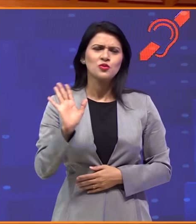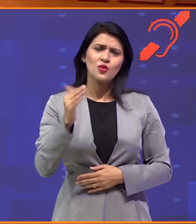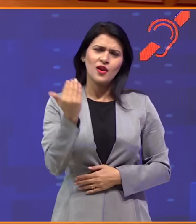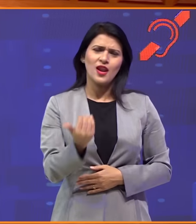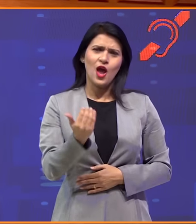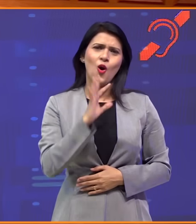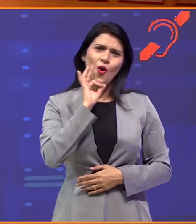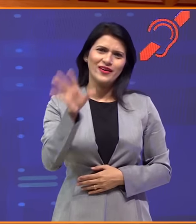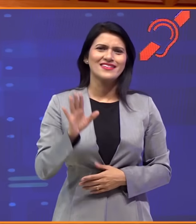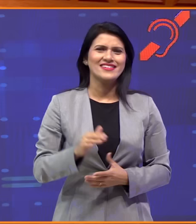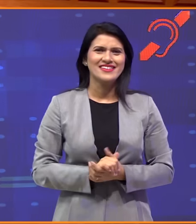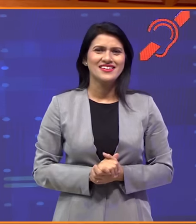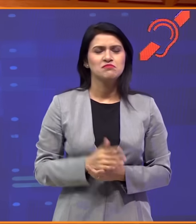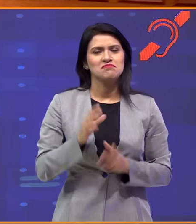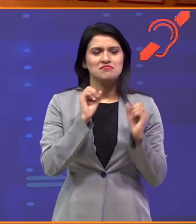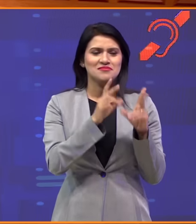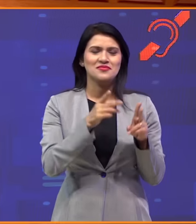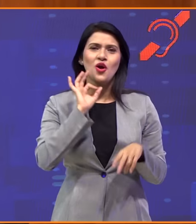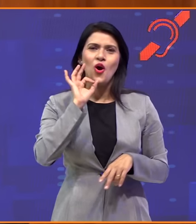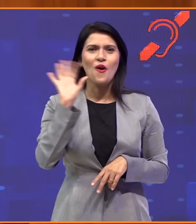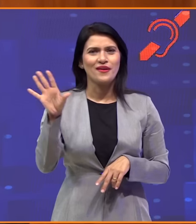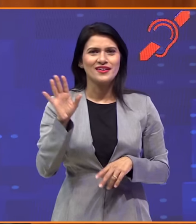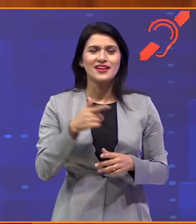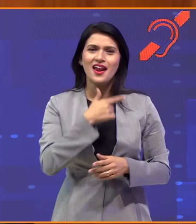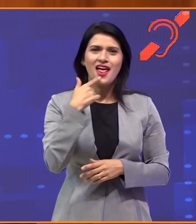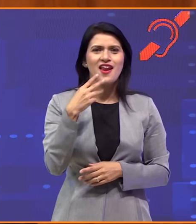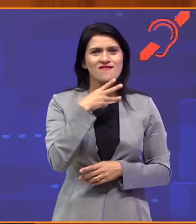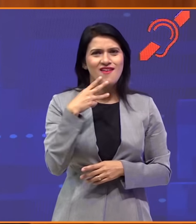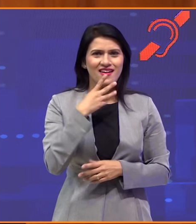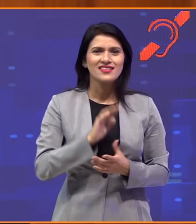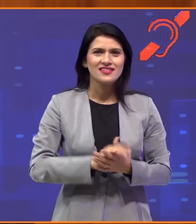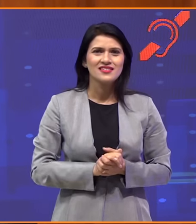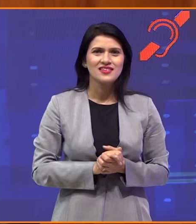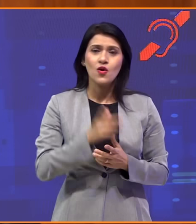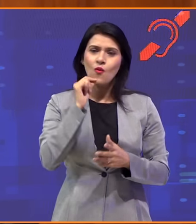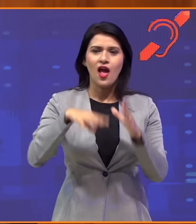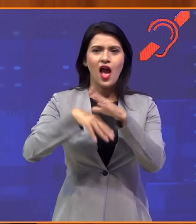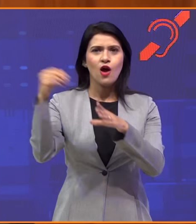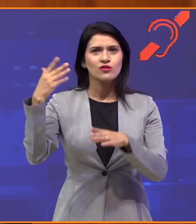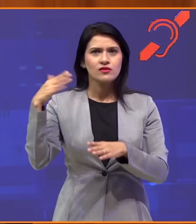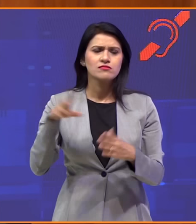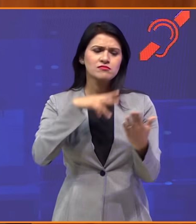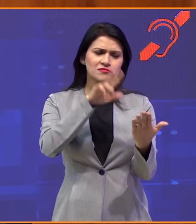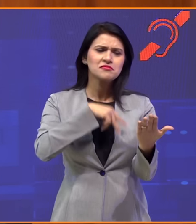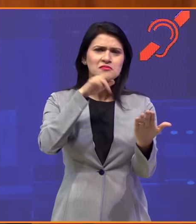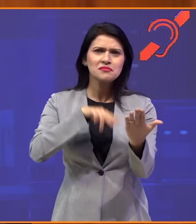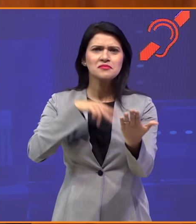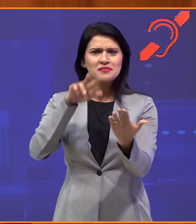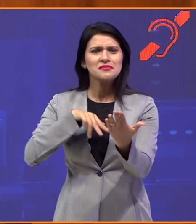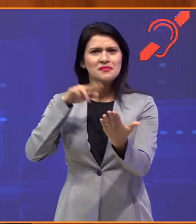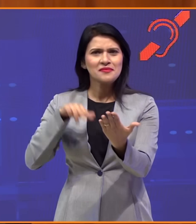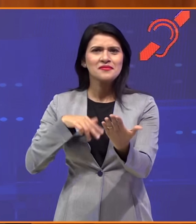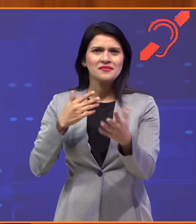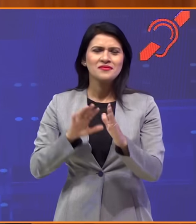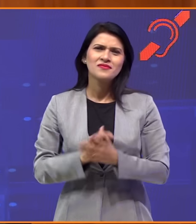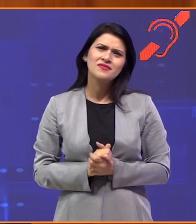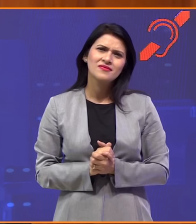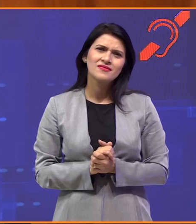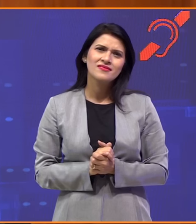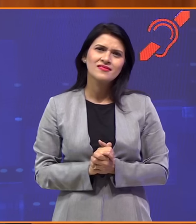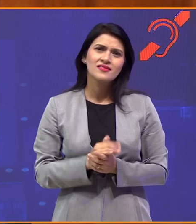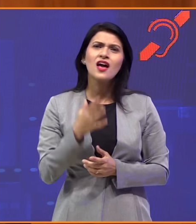मंगाओ उसने मंगाया और लड़का चला गया लेने के लिए फिर यह पढ़ता रहा फिर मैंने कहा